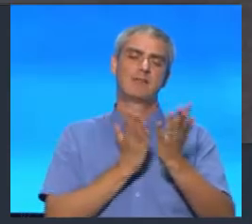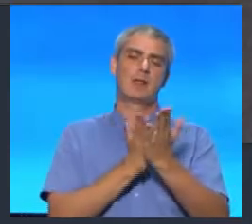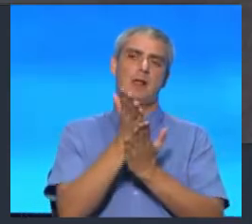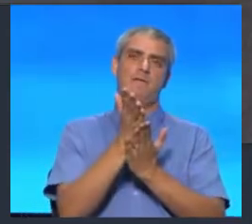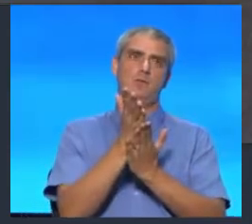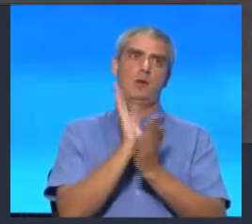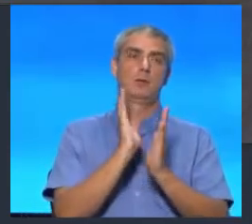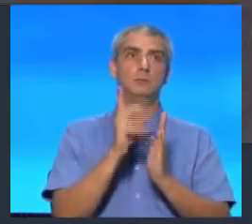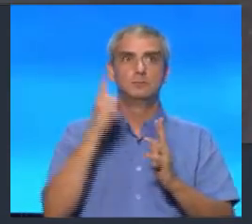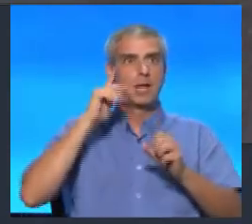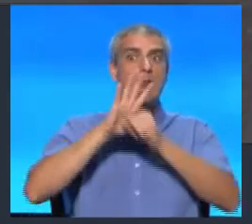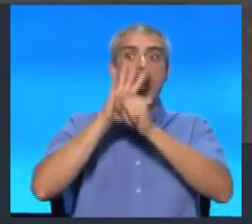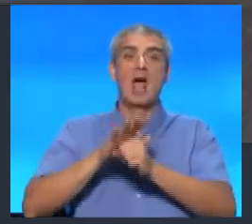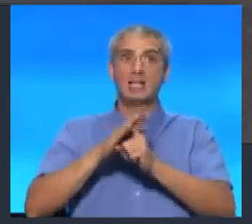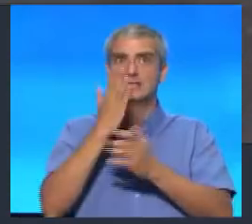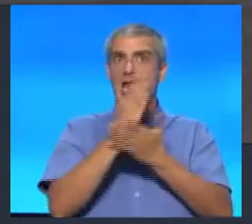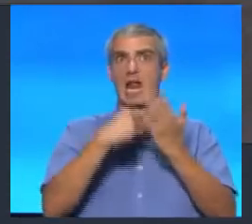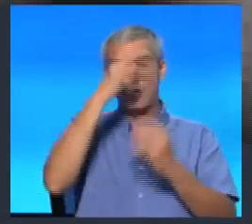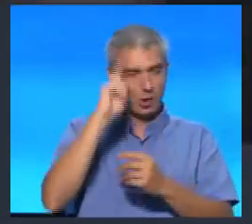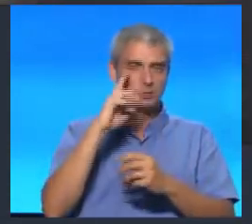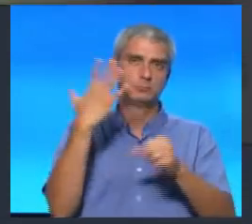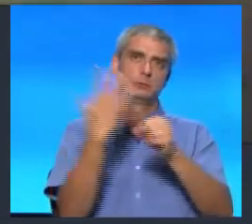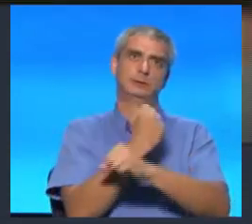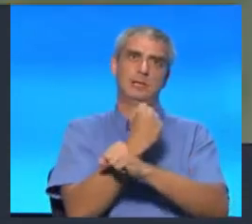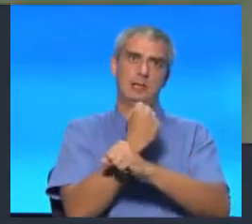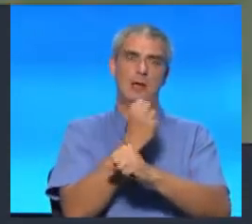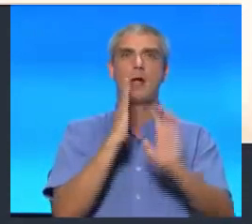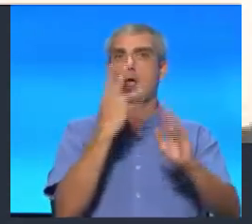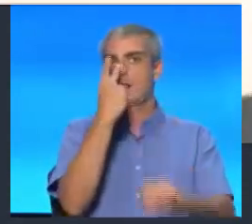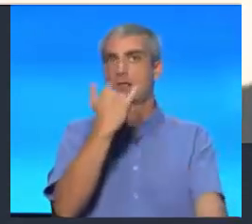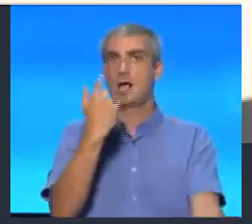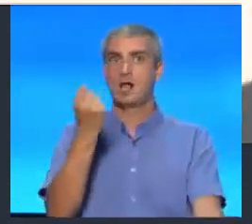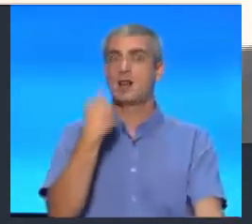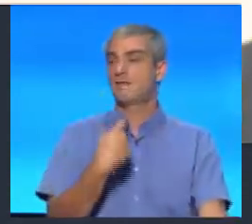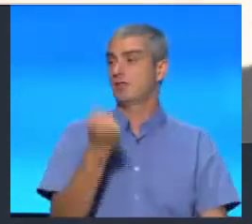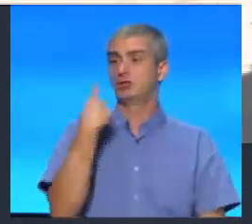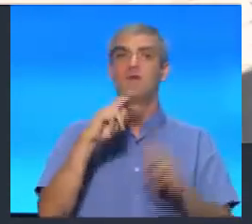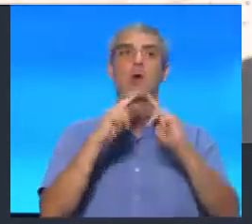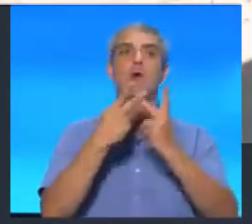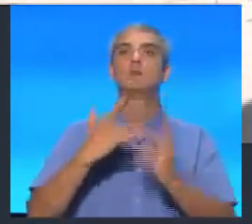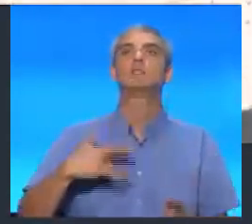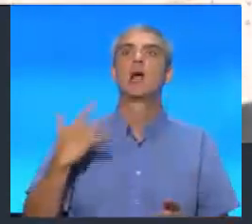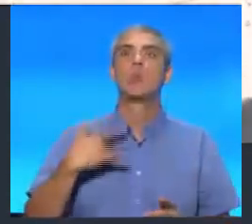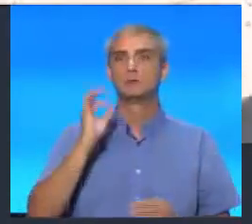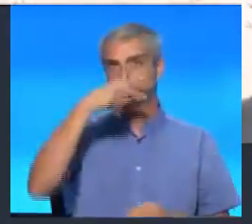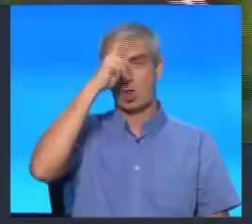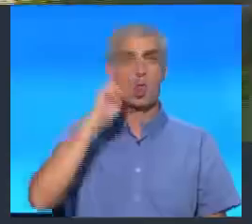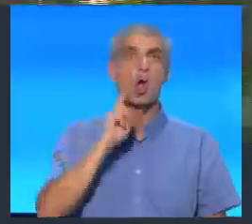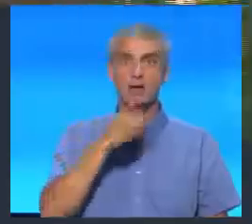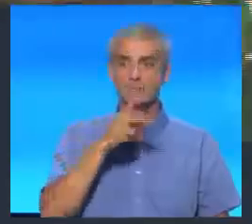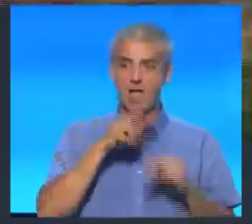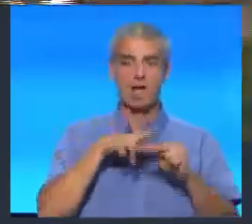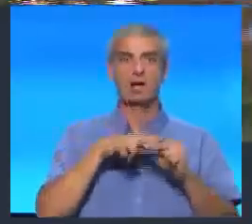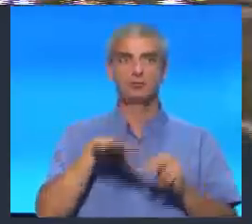מהמגזר, ויהיה לכם צוות קבוע. הלחץ של מקצת ההורים עשה את שלו. כך נראתה בשבוע שעבר קבוצת הוואטסאפ של ההורים, אחרי